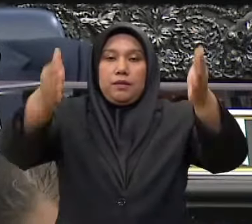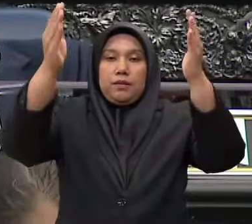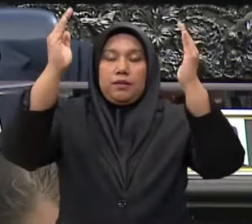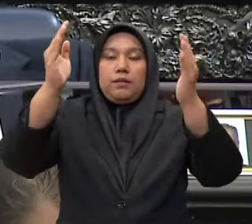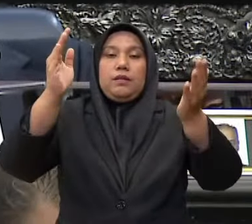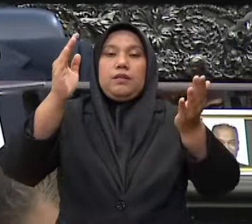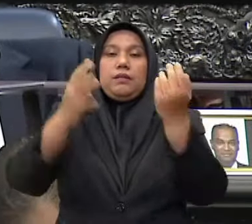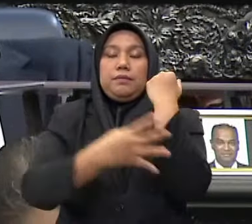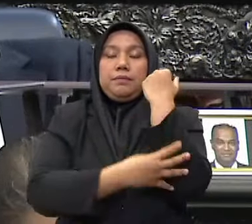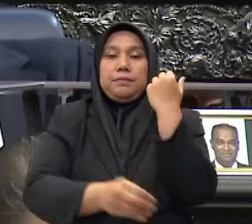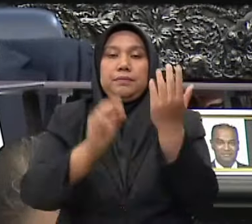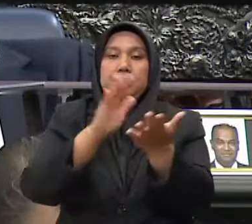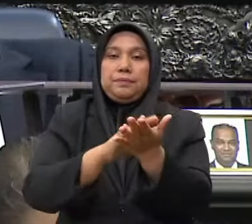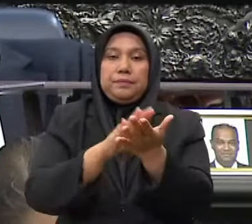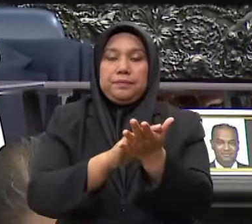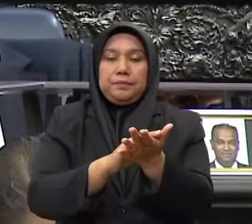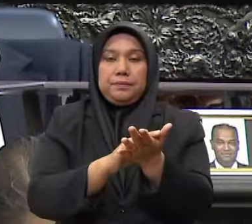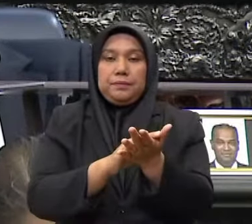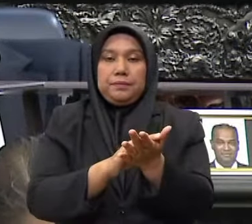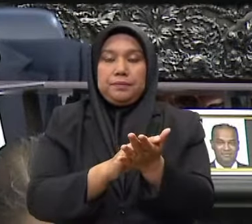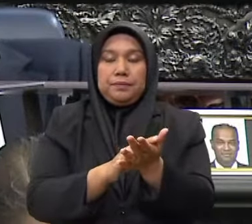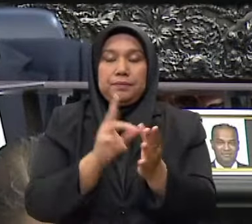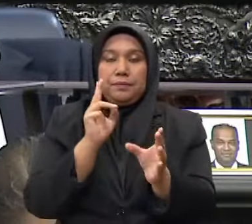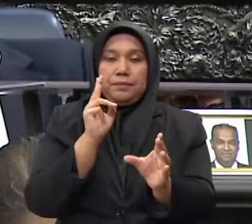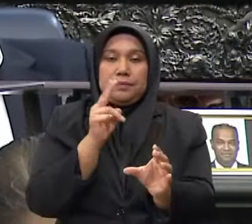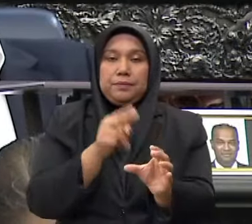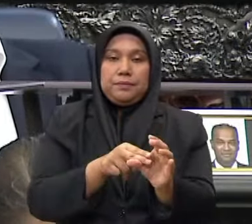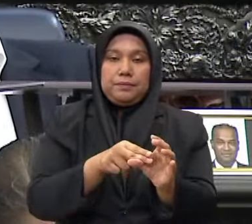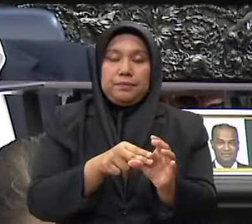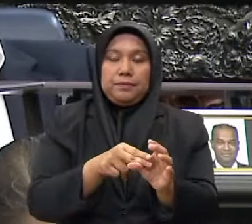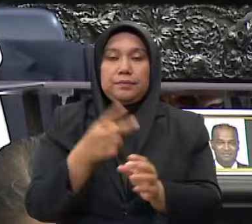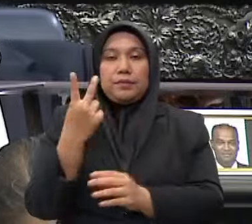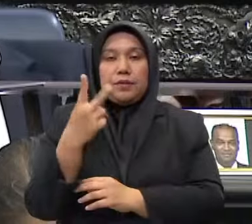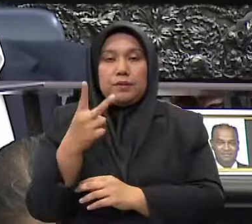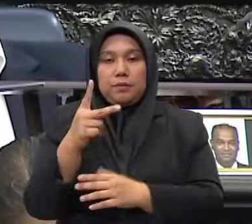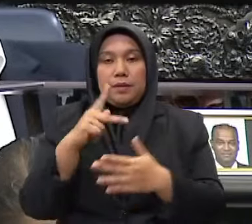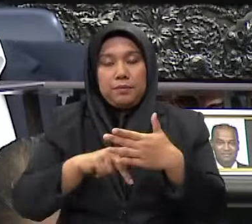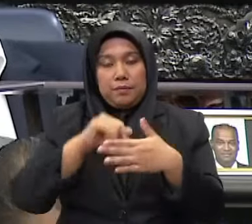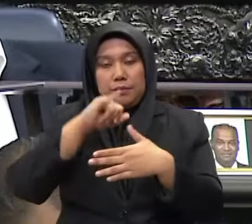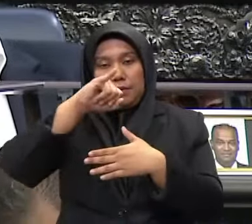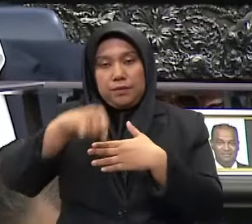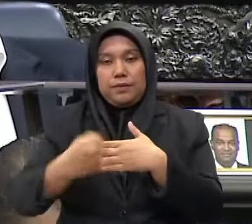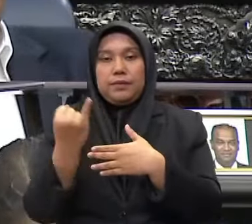fasa pembinaan melibatkan jumlah 12 projek